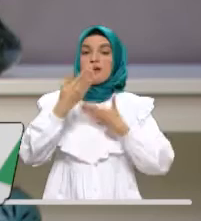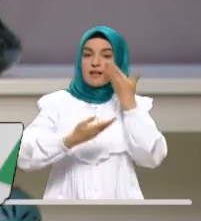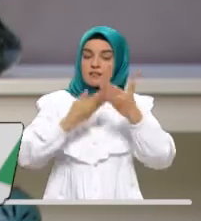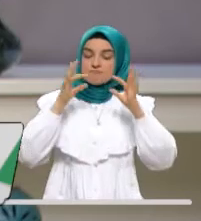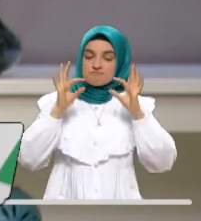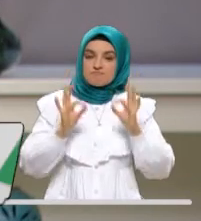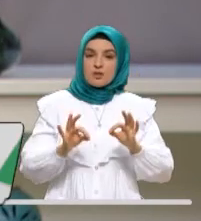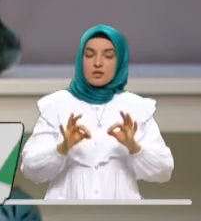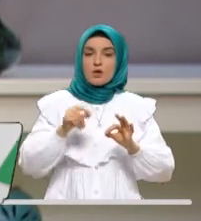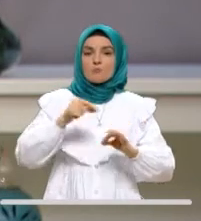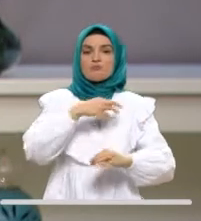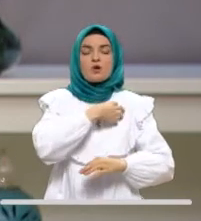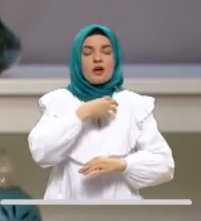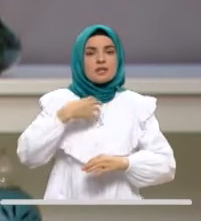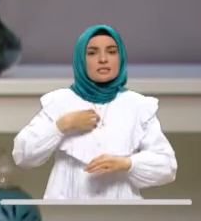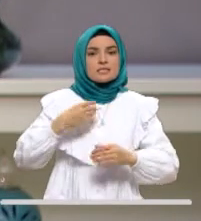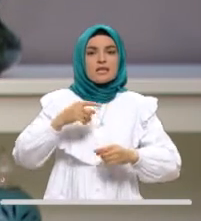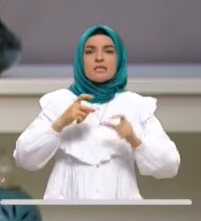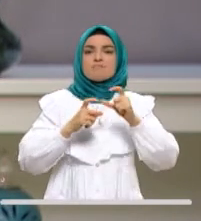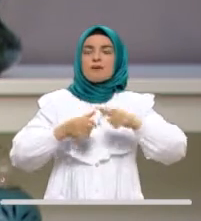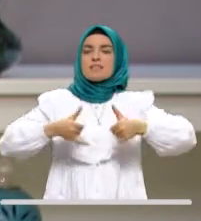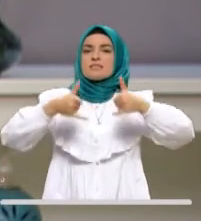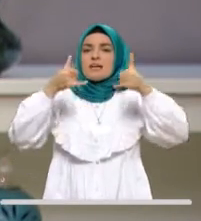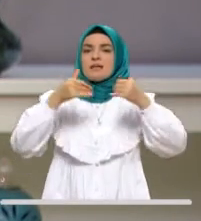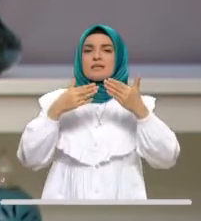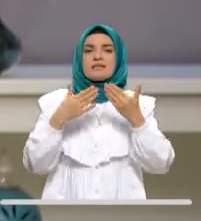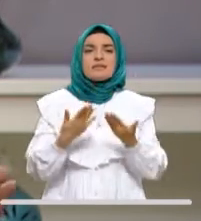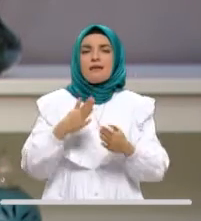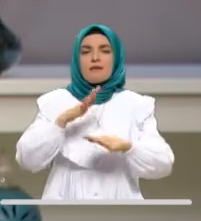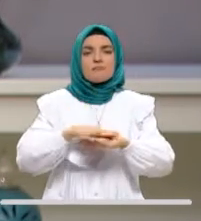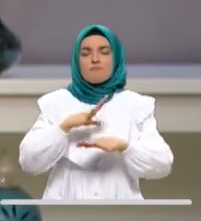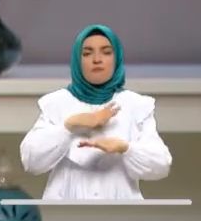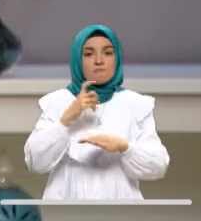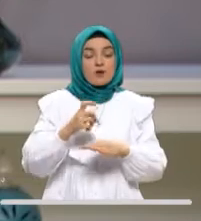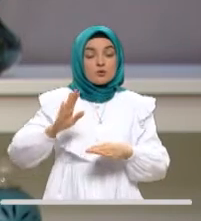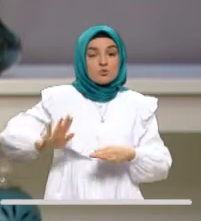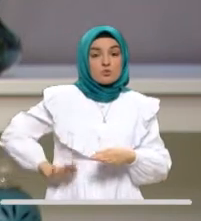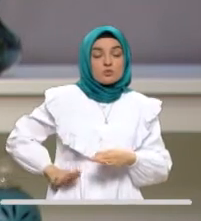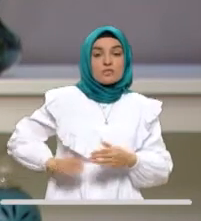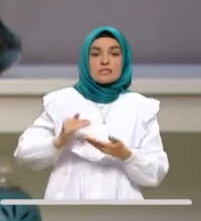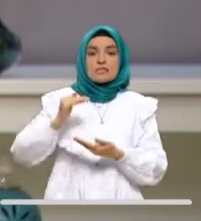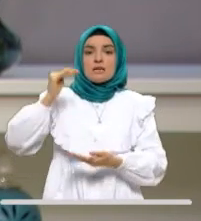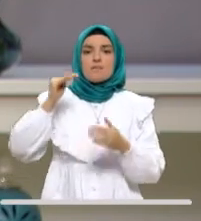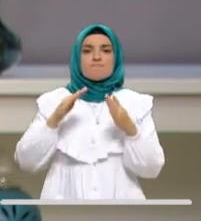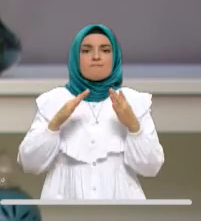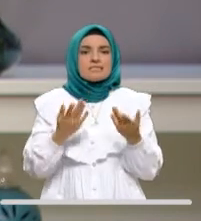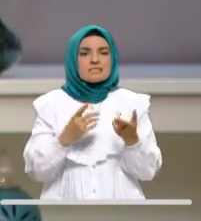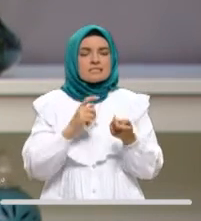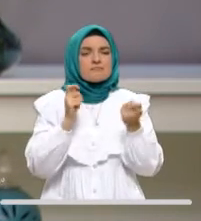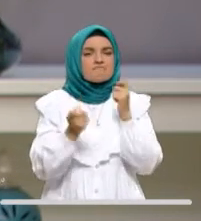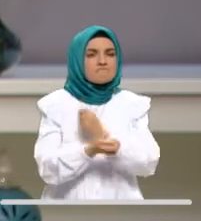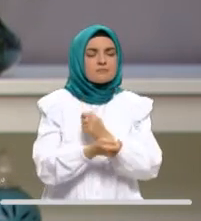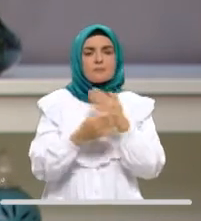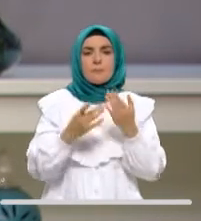başlayalım. Bu annelerin saraydaki etkinlikleri nelerdi? Mesela çocukların yetiştirilmesinde ne tarz önemleri ya da